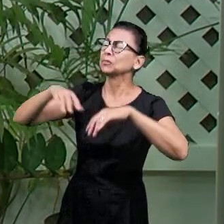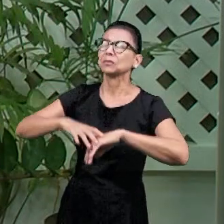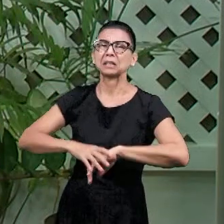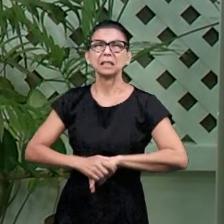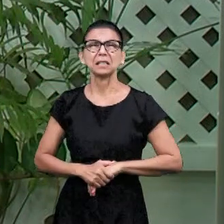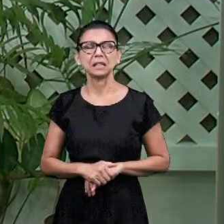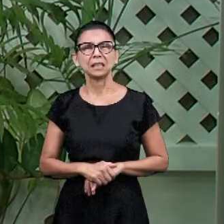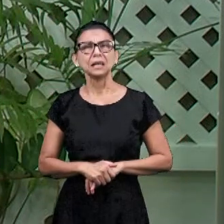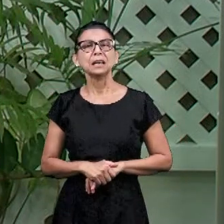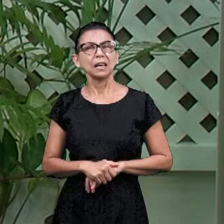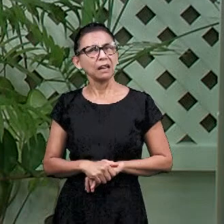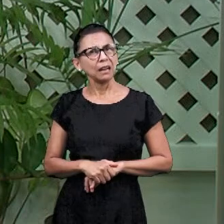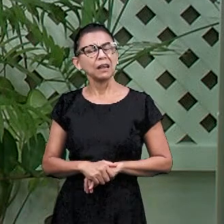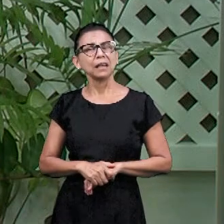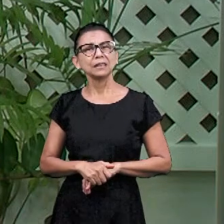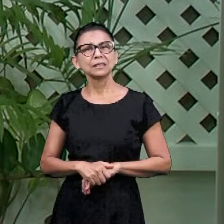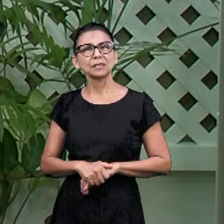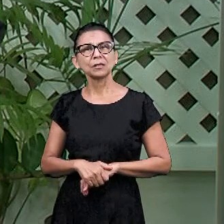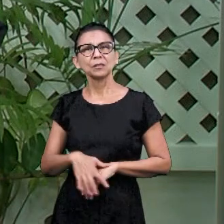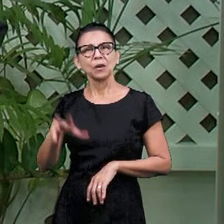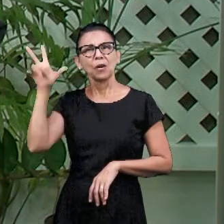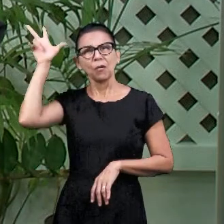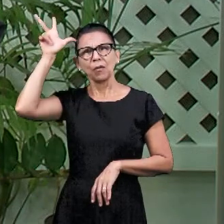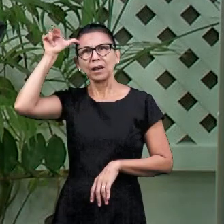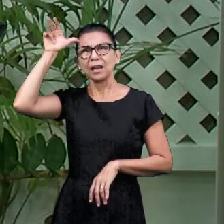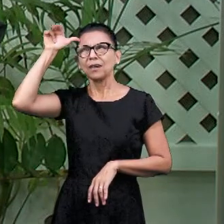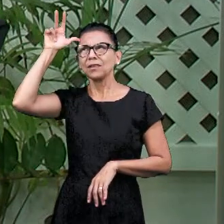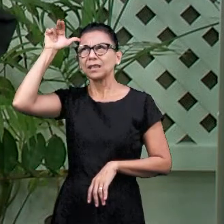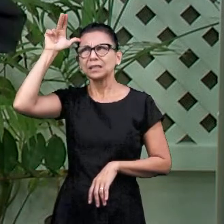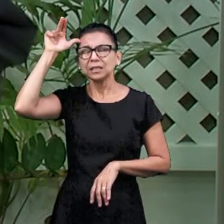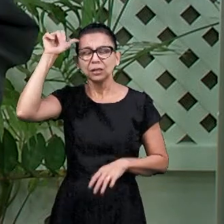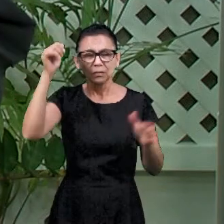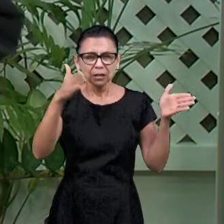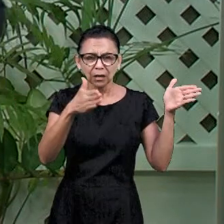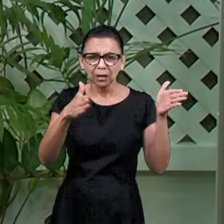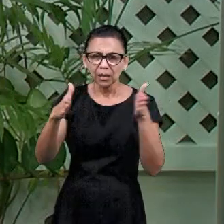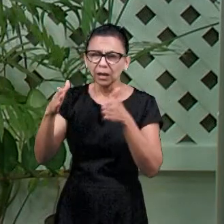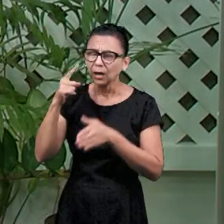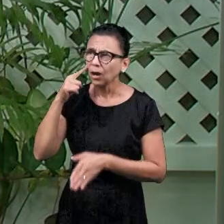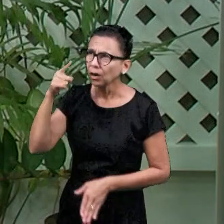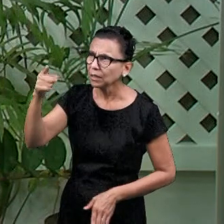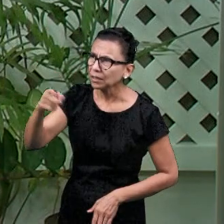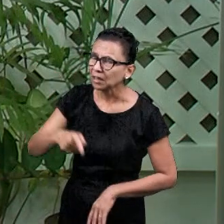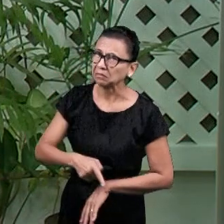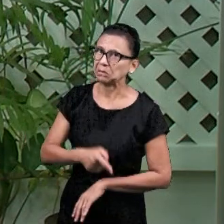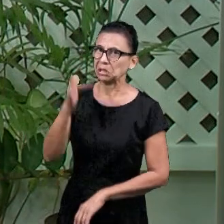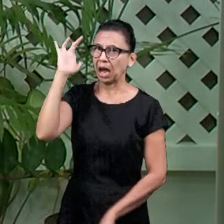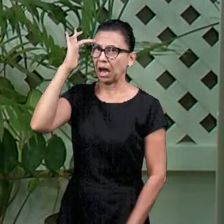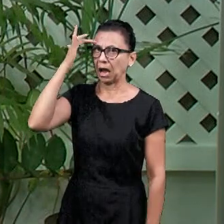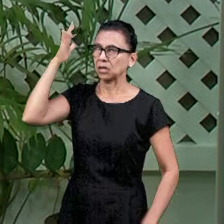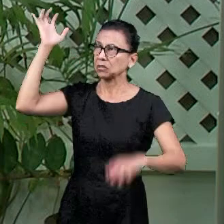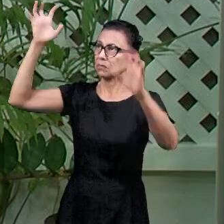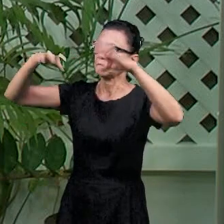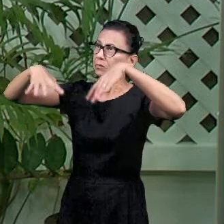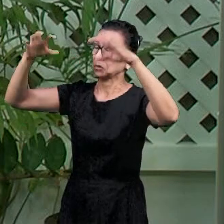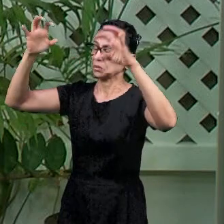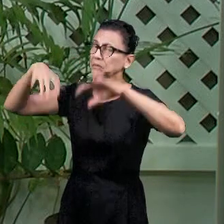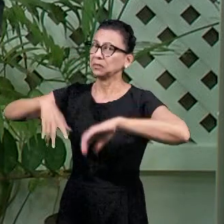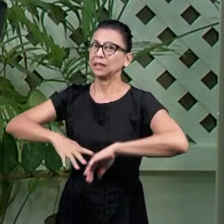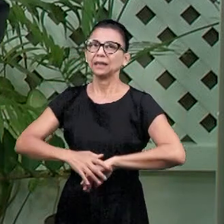signe de pluie. Ah, la jument aussi. Donc, il va pleuvoir. Aujourd'hui, il y